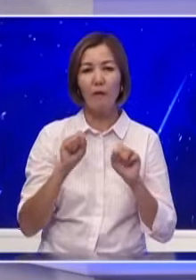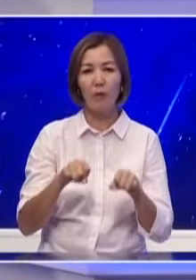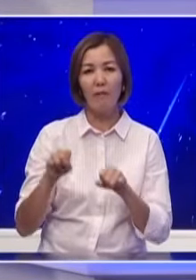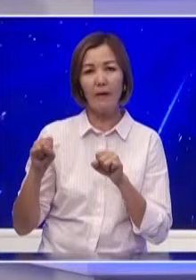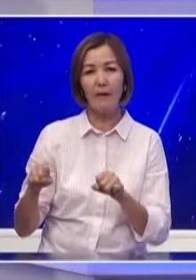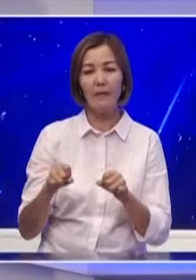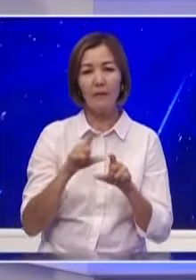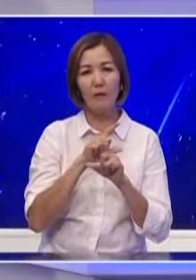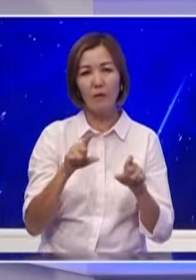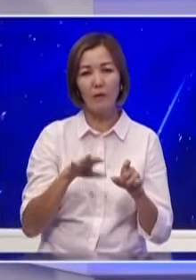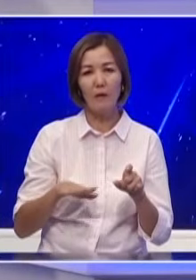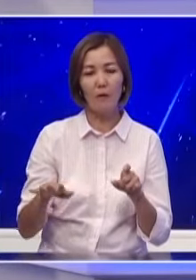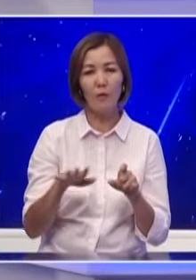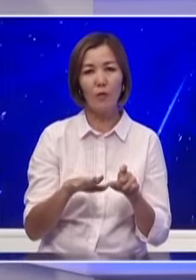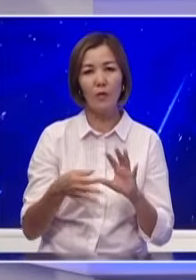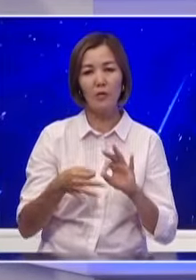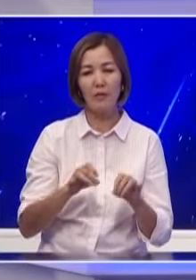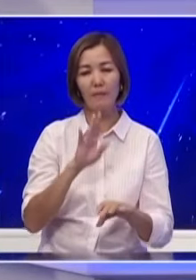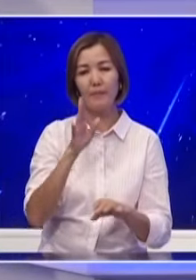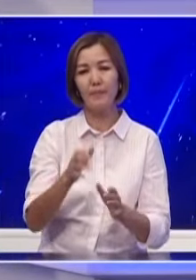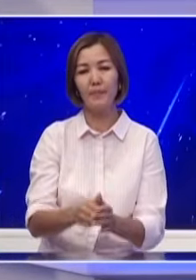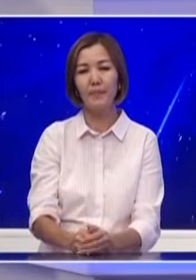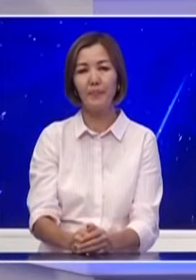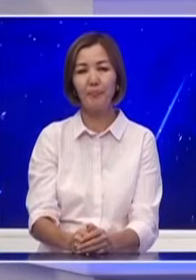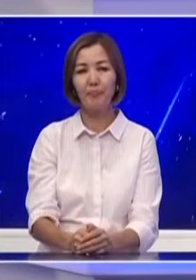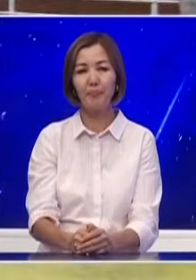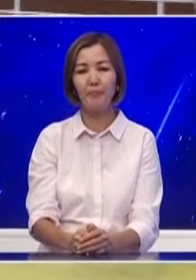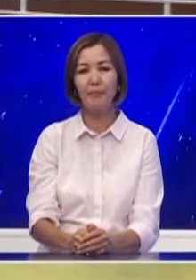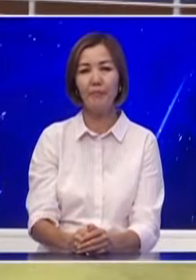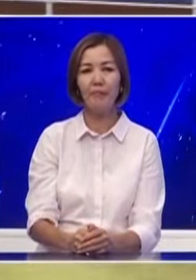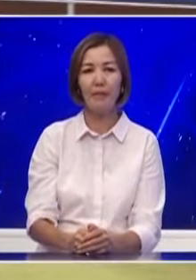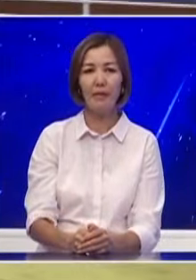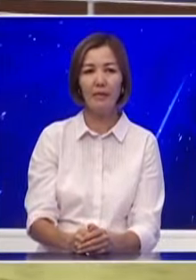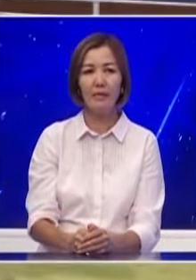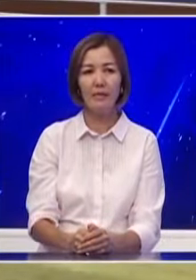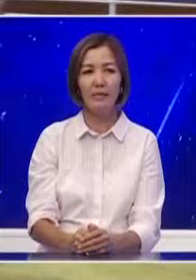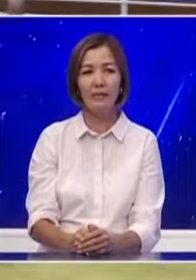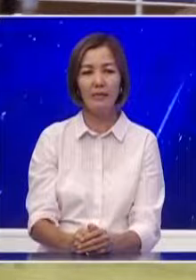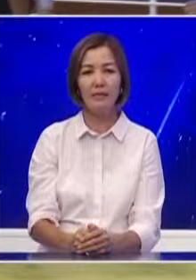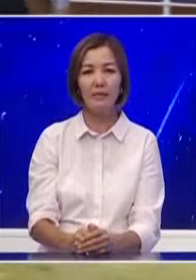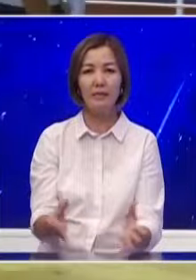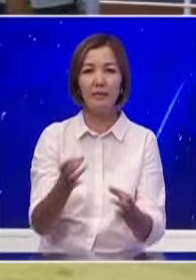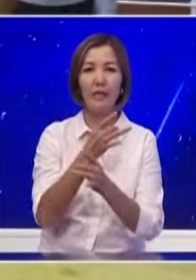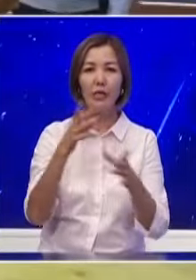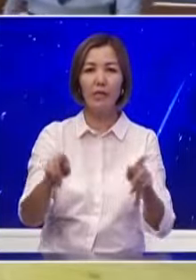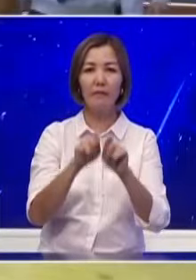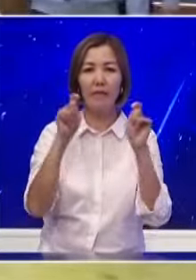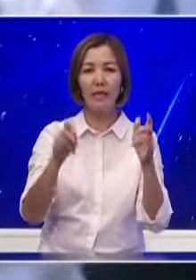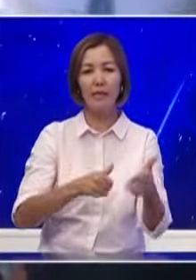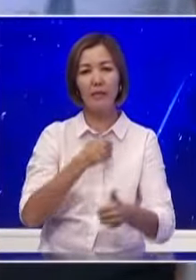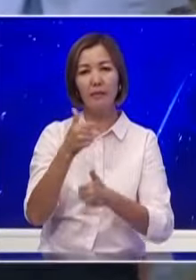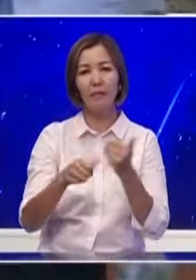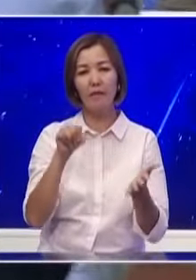правоохранительных ведомств региона. Тему продолжит наш корреспондент. На торжественном открытии